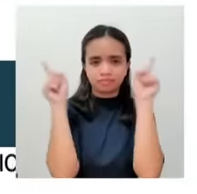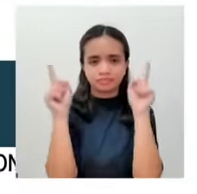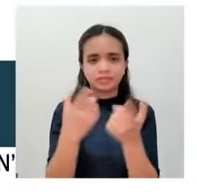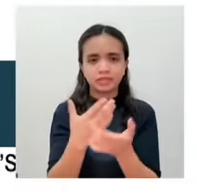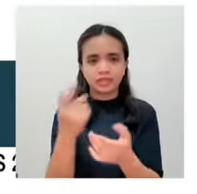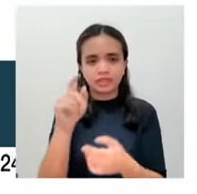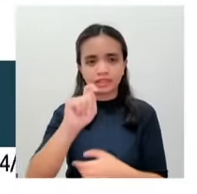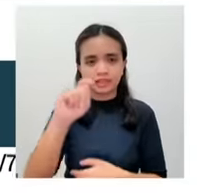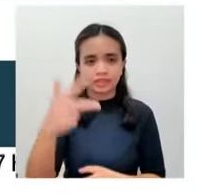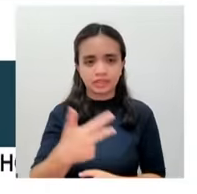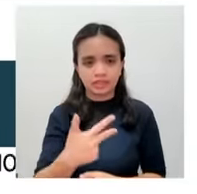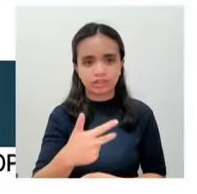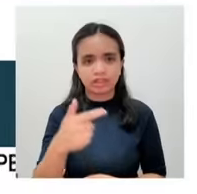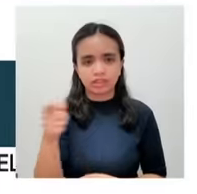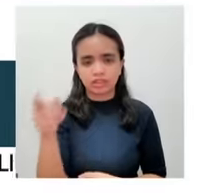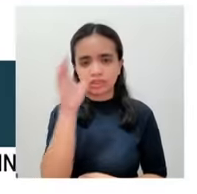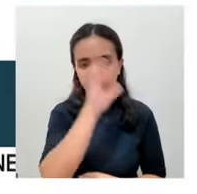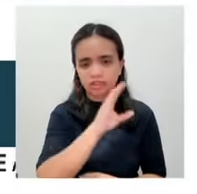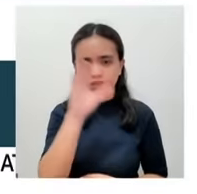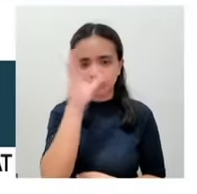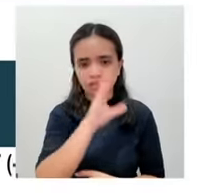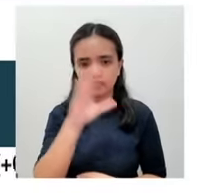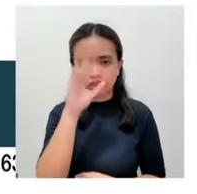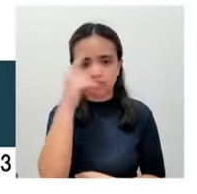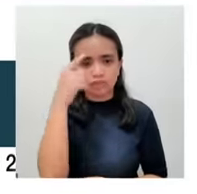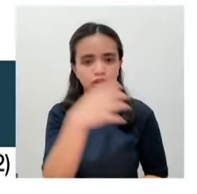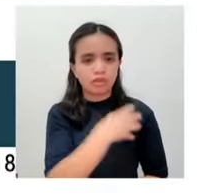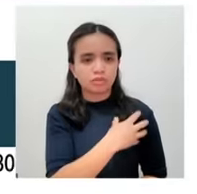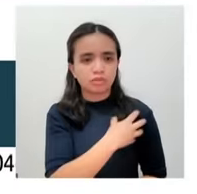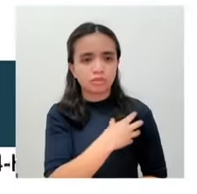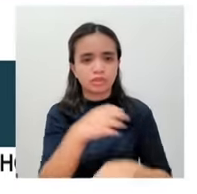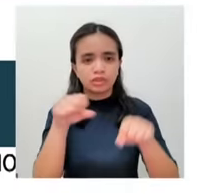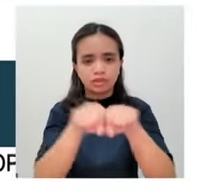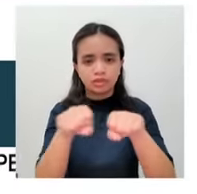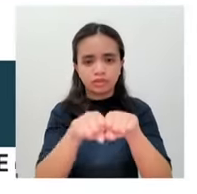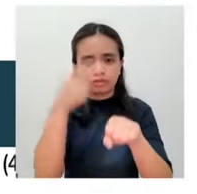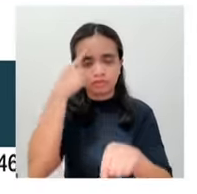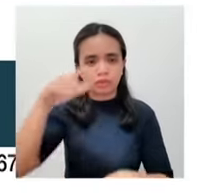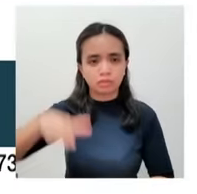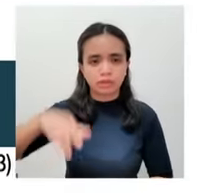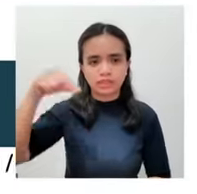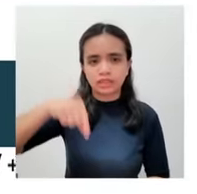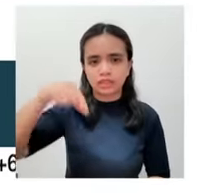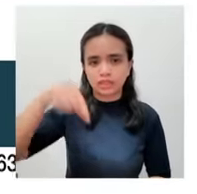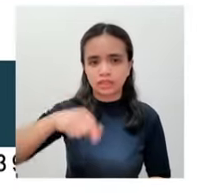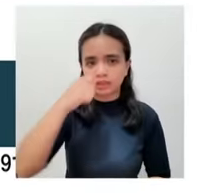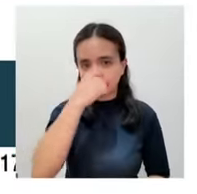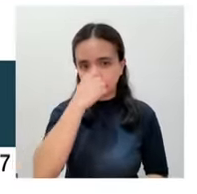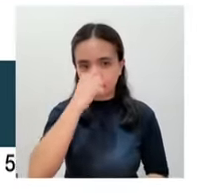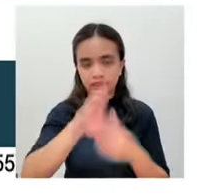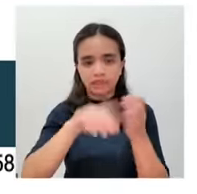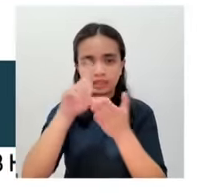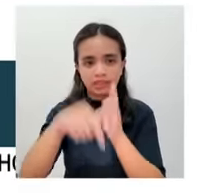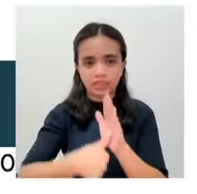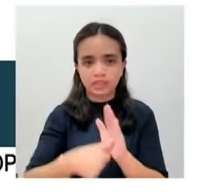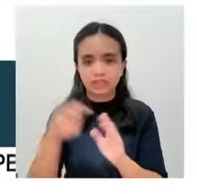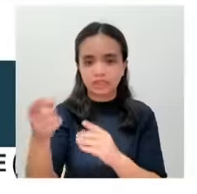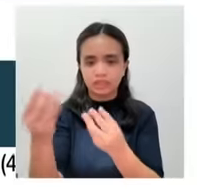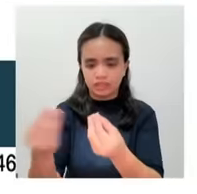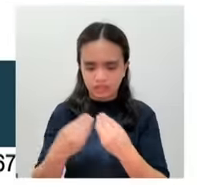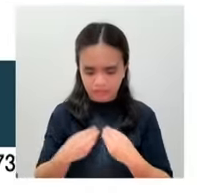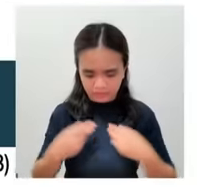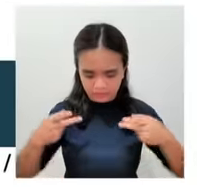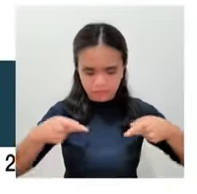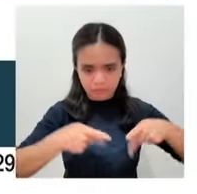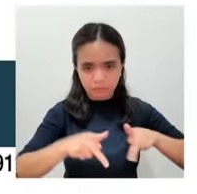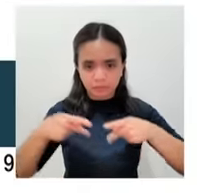Trinoma. Naghahanap ka noon ng pangpulis na sapatos para sa batang Quiapo. Tapos binilhan mo ko ng pants at